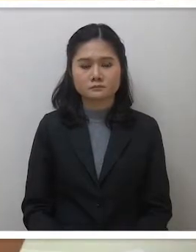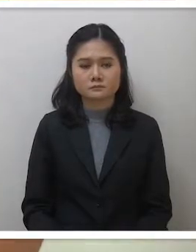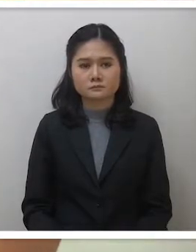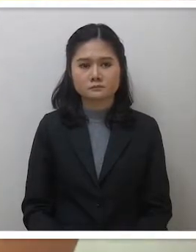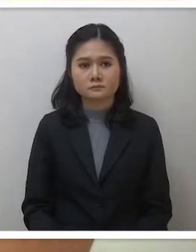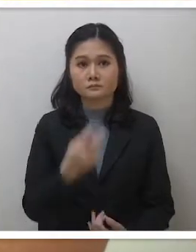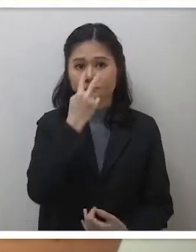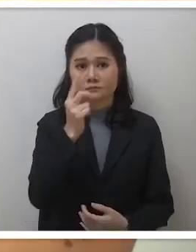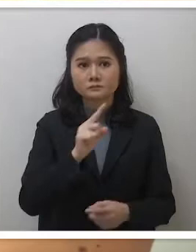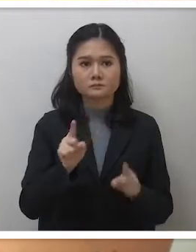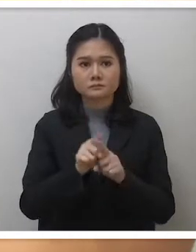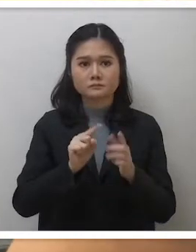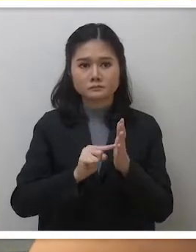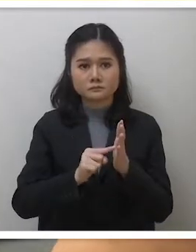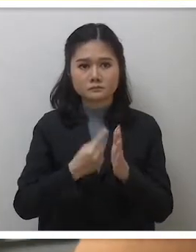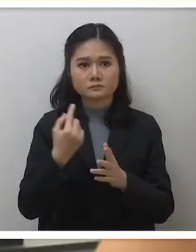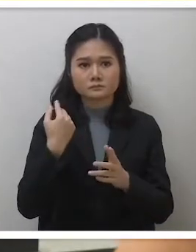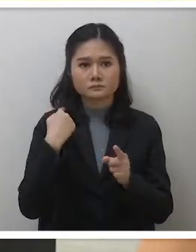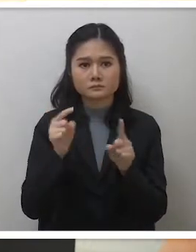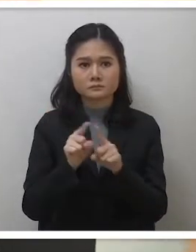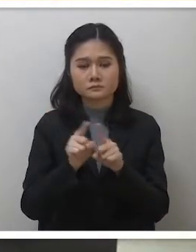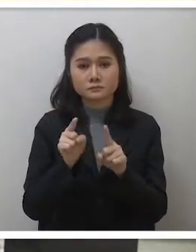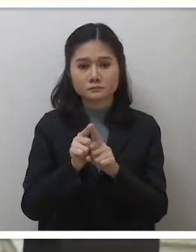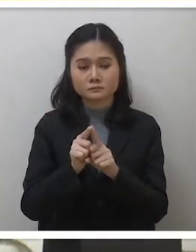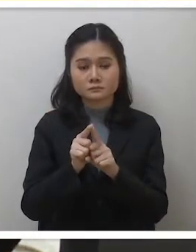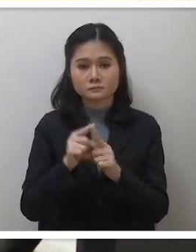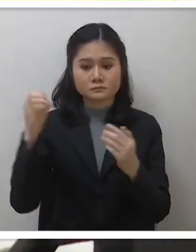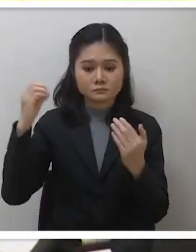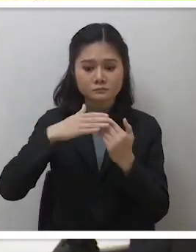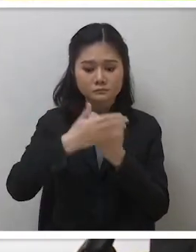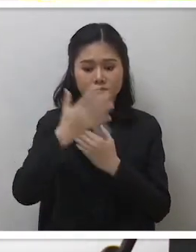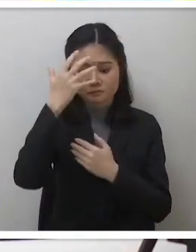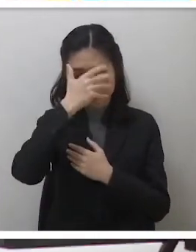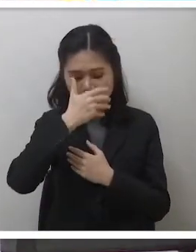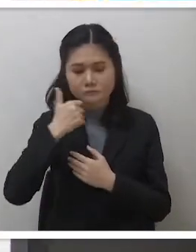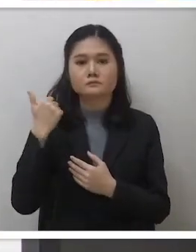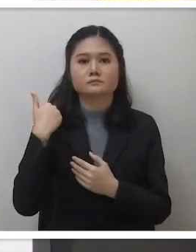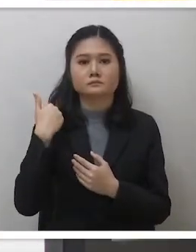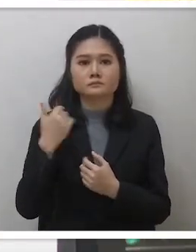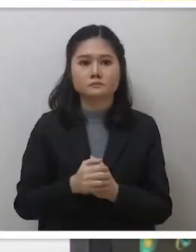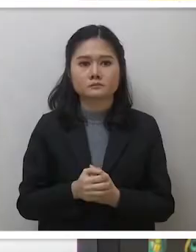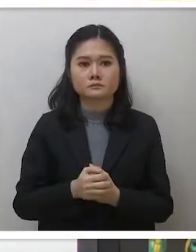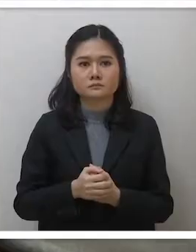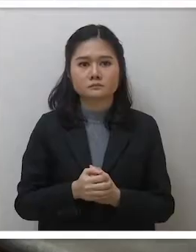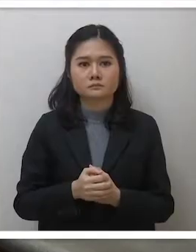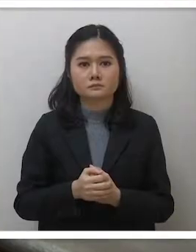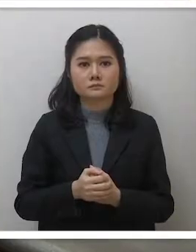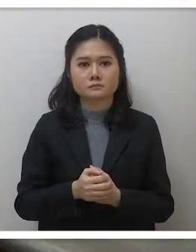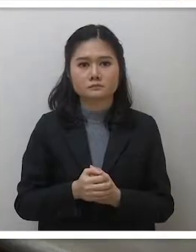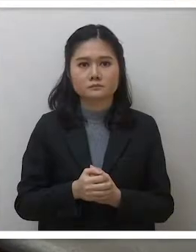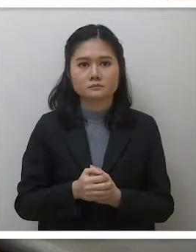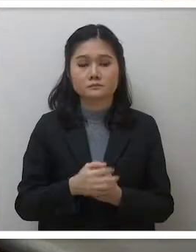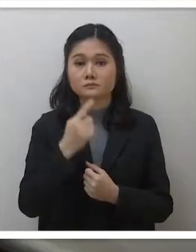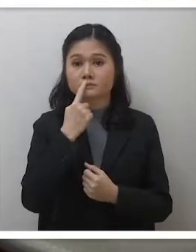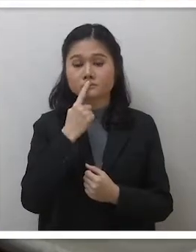ก็จะเห็นว่างานเราเริ่มมีมิติเริ่มมีความสวยขึ้นมาแล้วใช่ไหมครับป